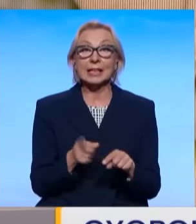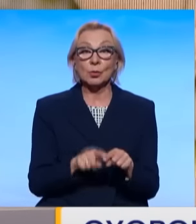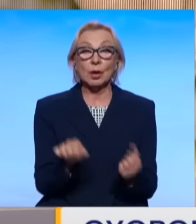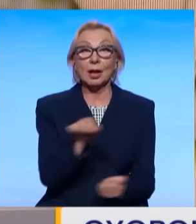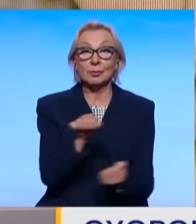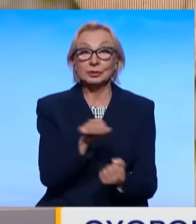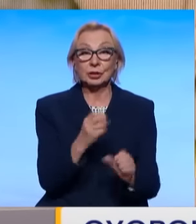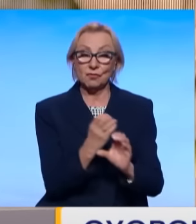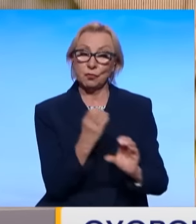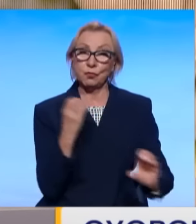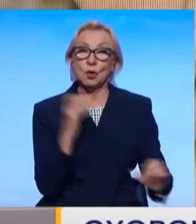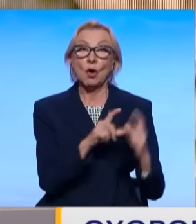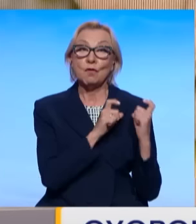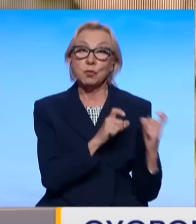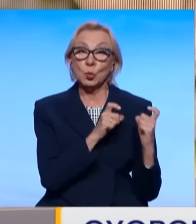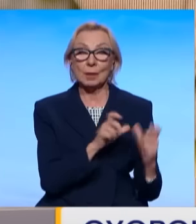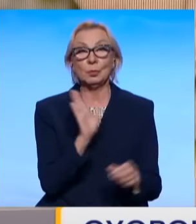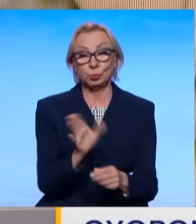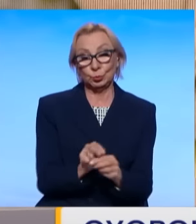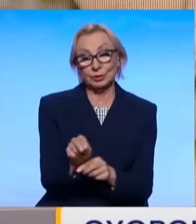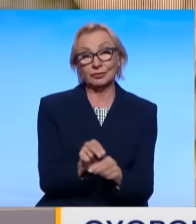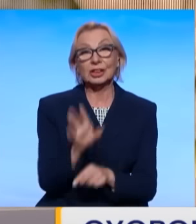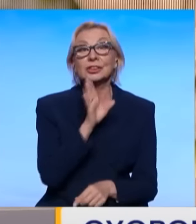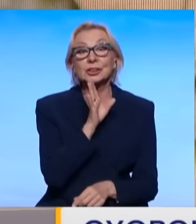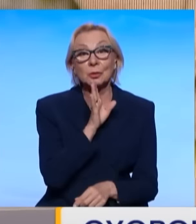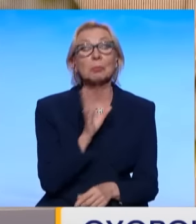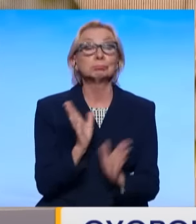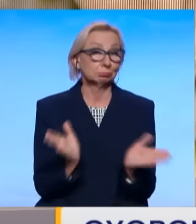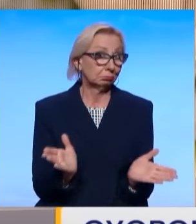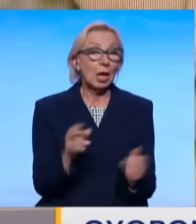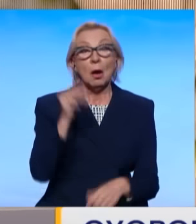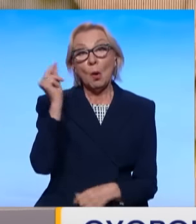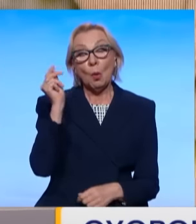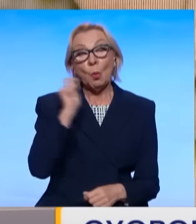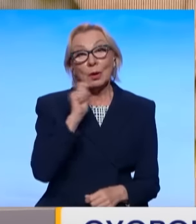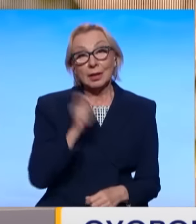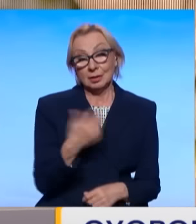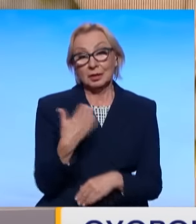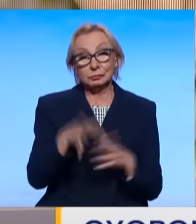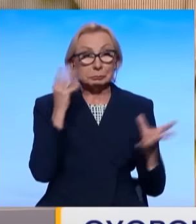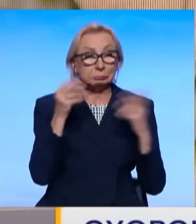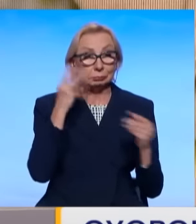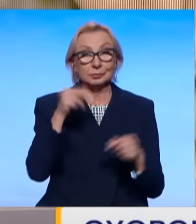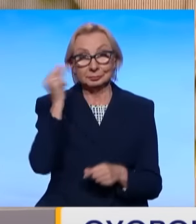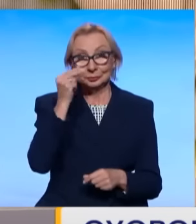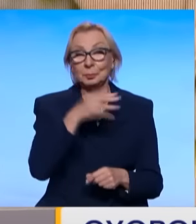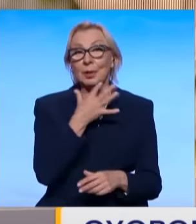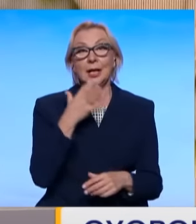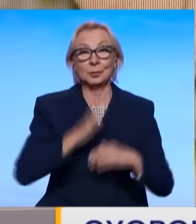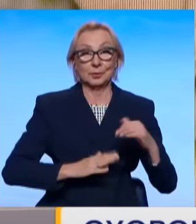кермувати фурами навчатимуть жінок. Зрештою, українки опанували вже багато професій, що традиційно